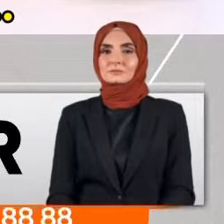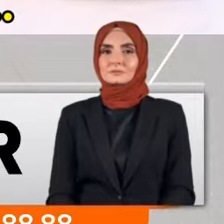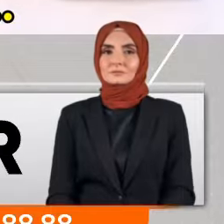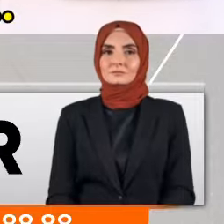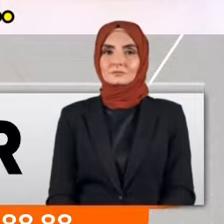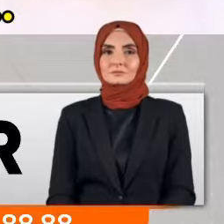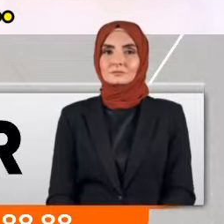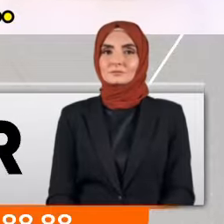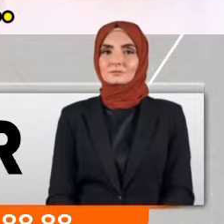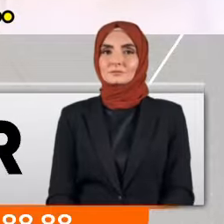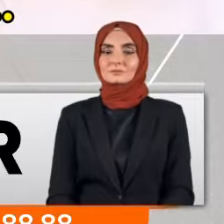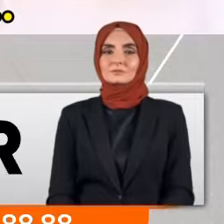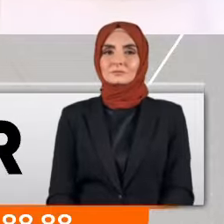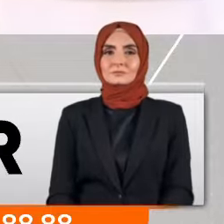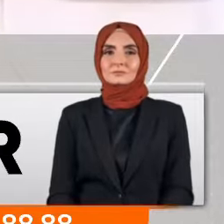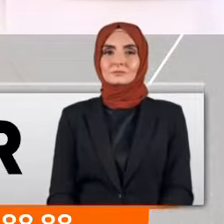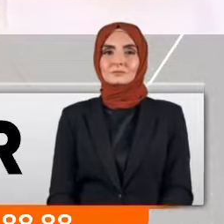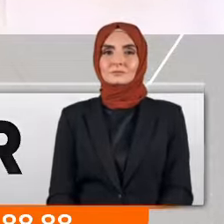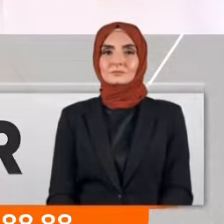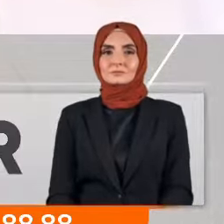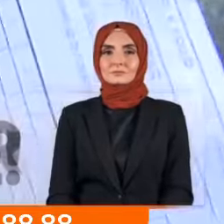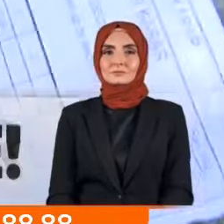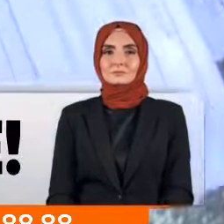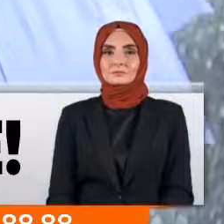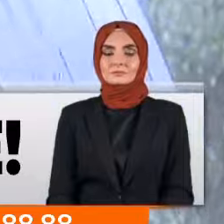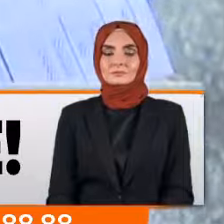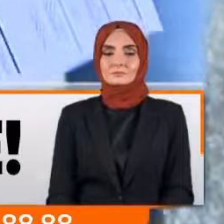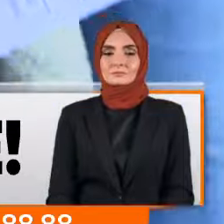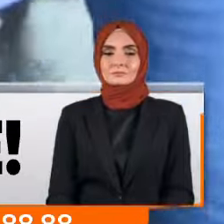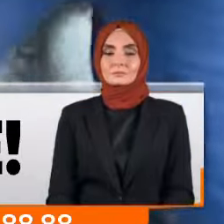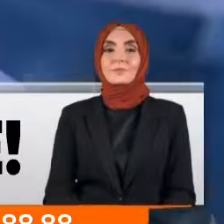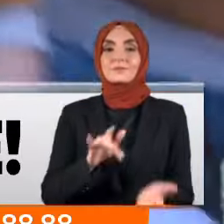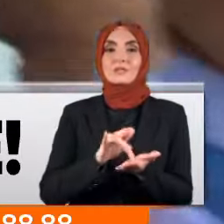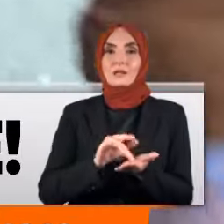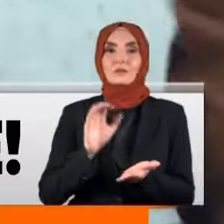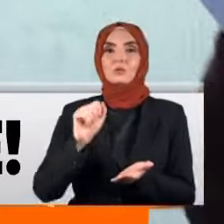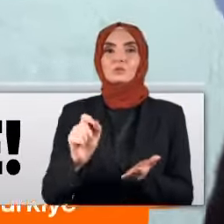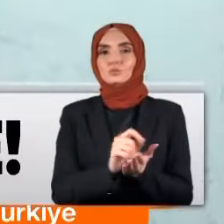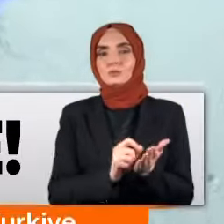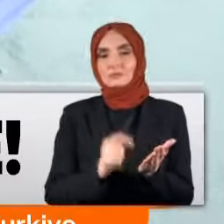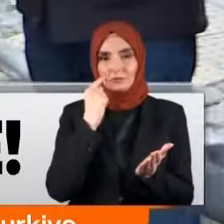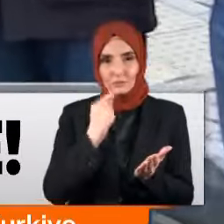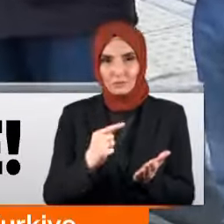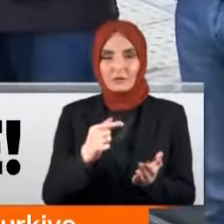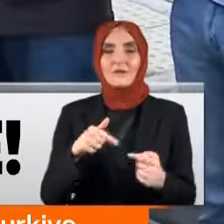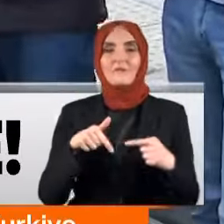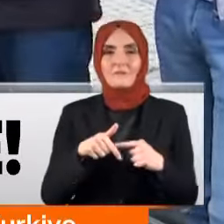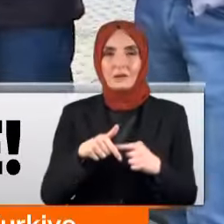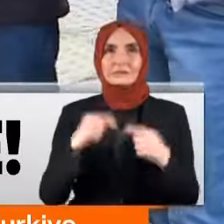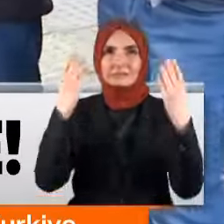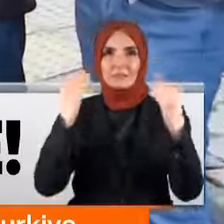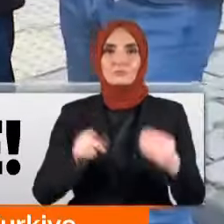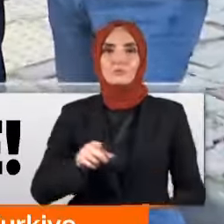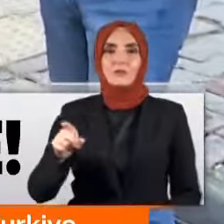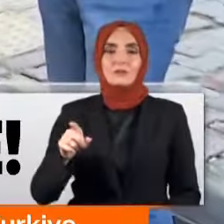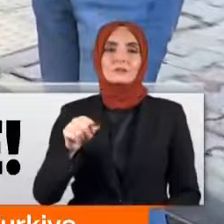hiç girmedim. Yani o sokaktan daha geçmedim ama o yüzden ceza yedim. Ceza tutanakları Fahri Trafik Müfettişliği Büro Amirliğince